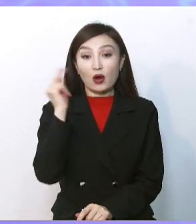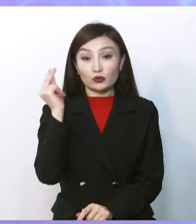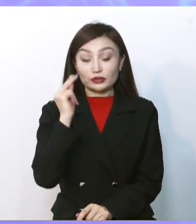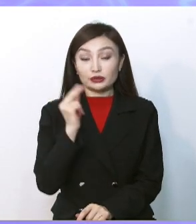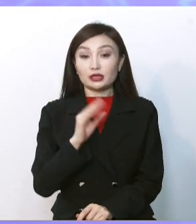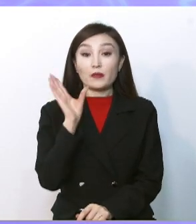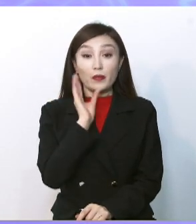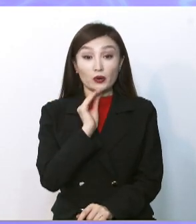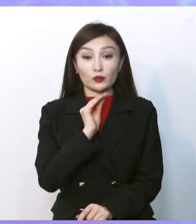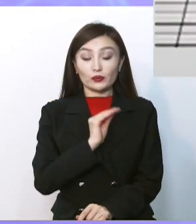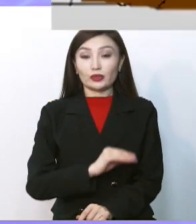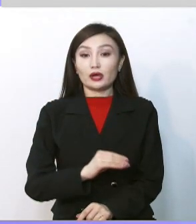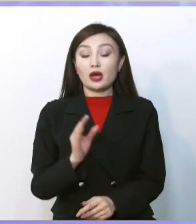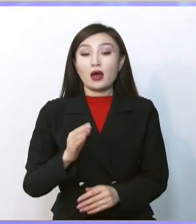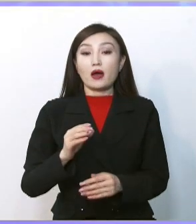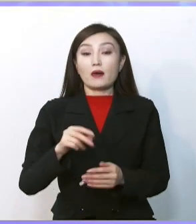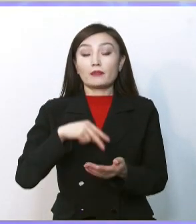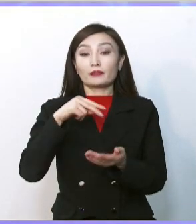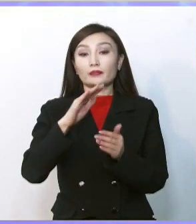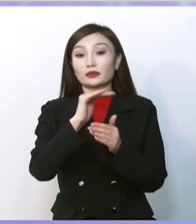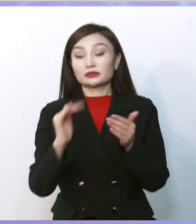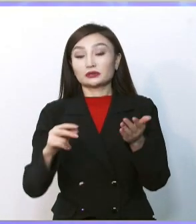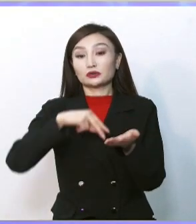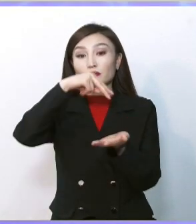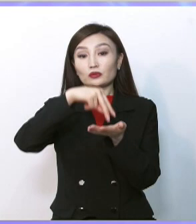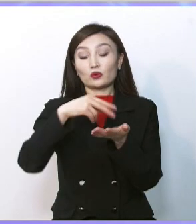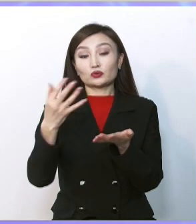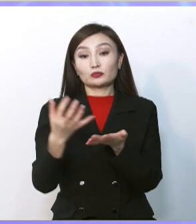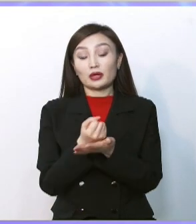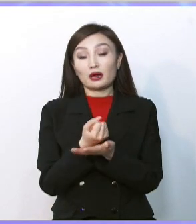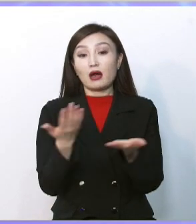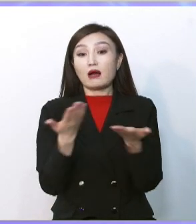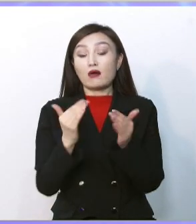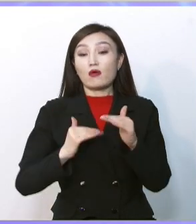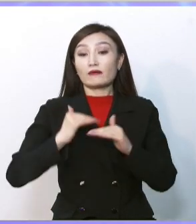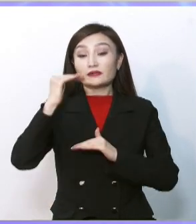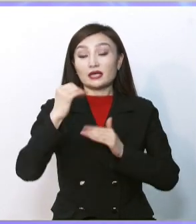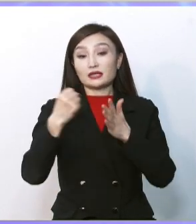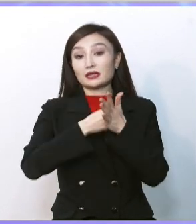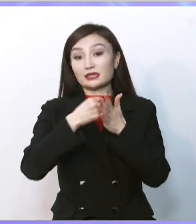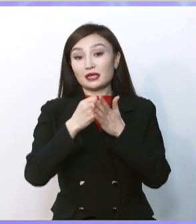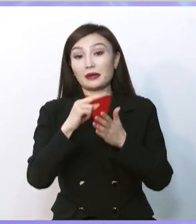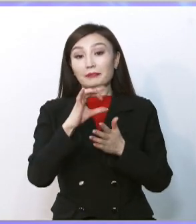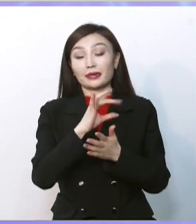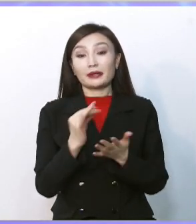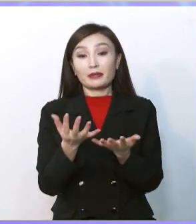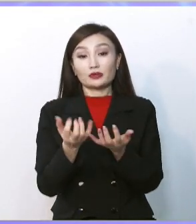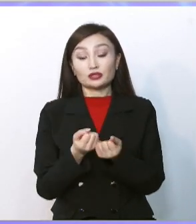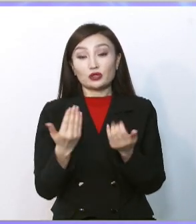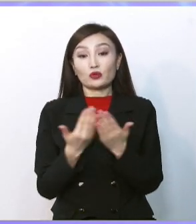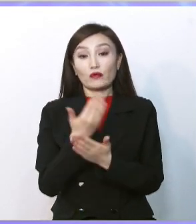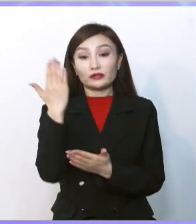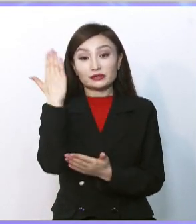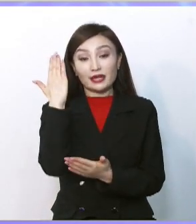«научился», «могу». Поднимитесь на гору успеха. Определите, какой высоты вы достигли при получении новых знаний.